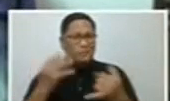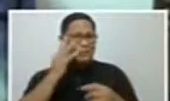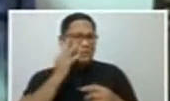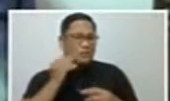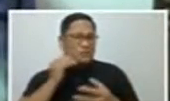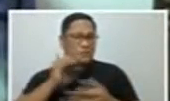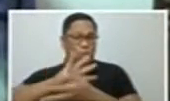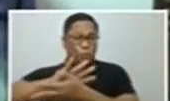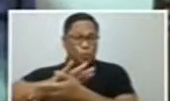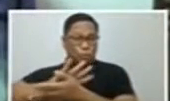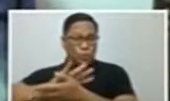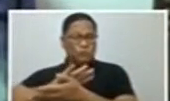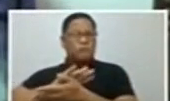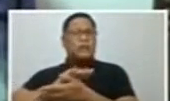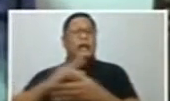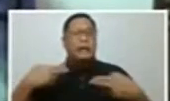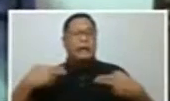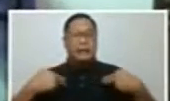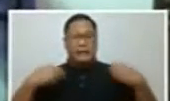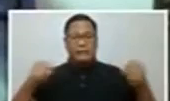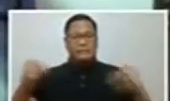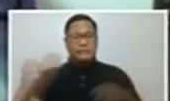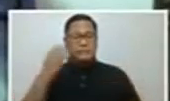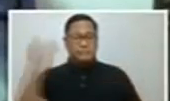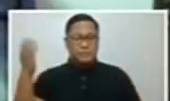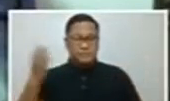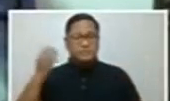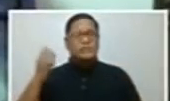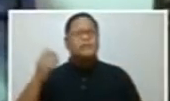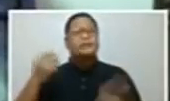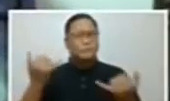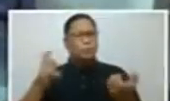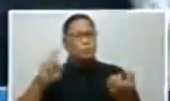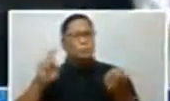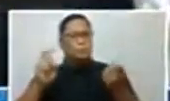Andanar. Ito ang public briefing hashtag laging handa, PH.